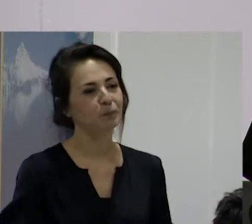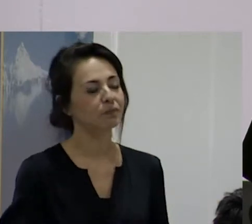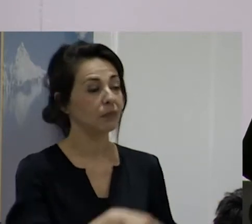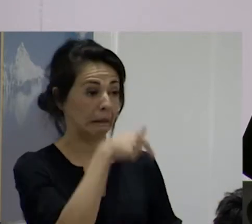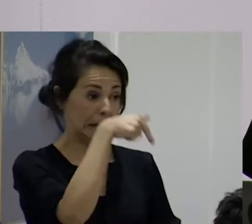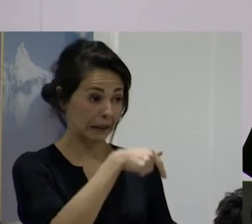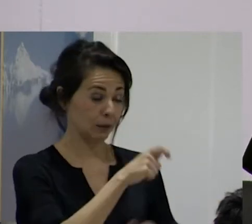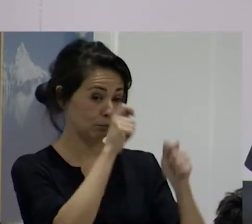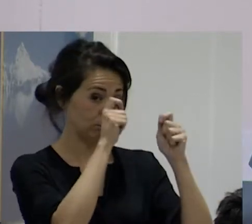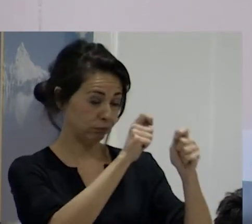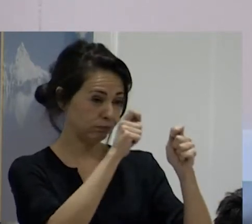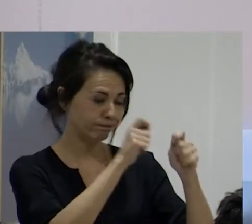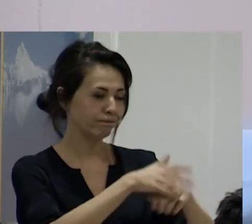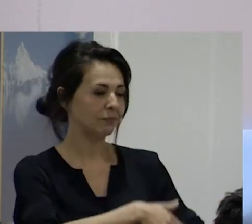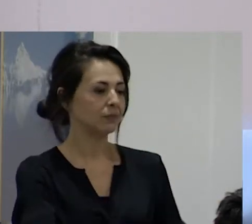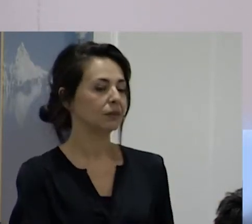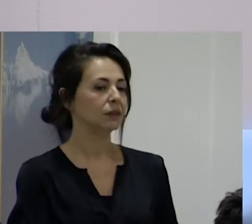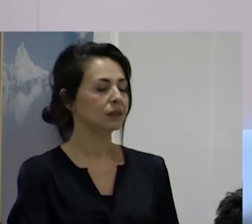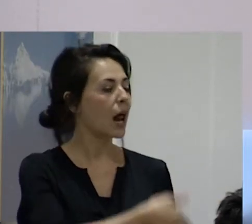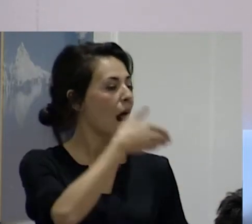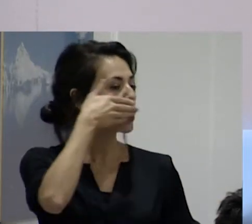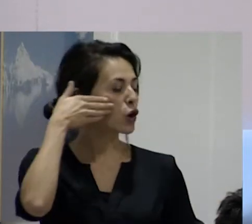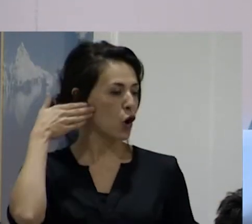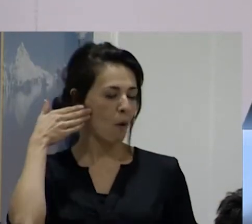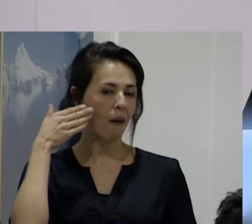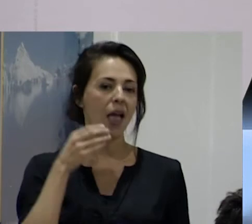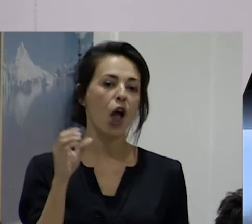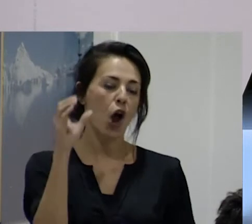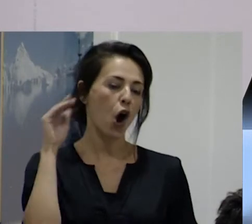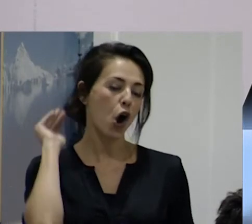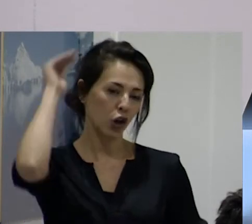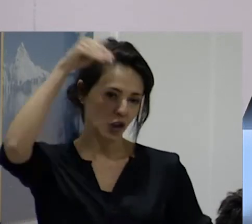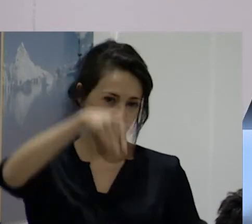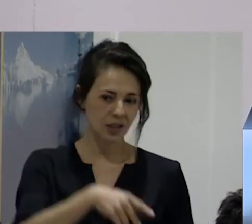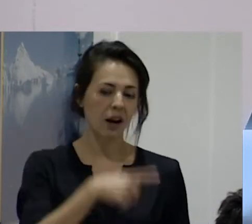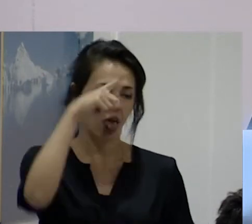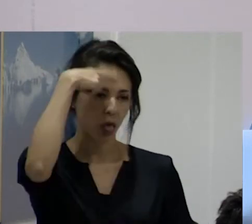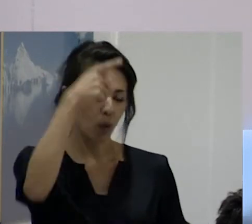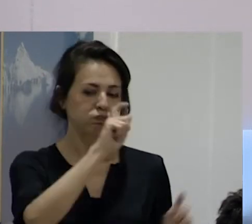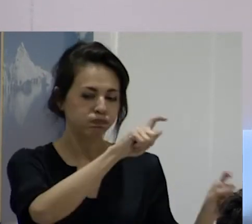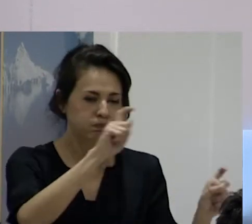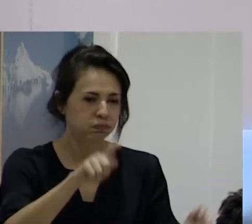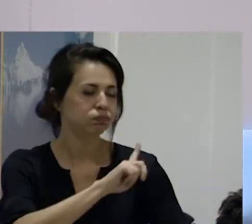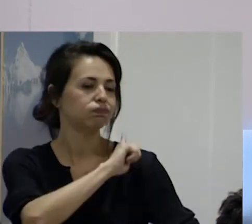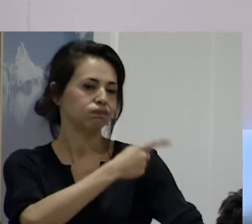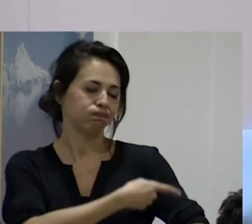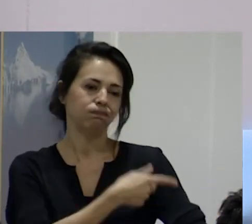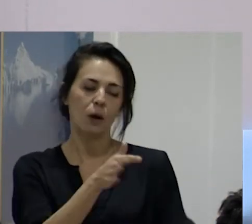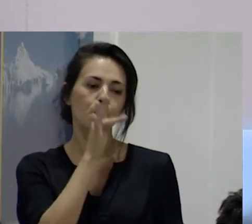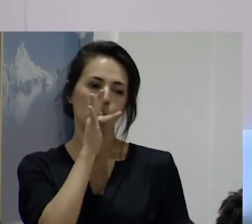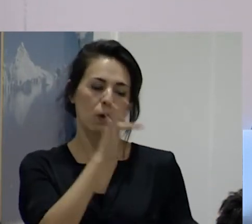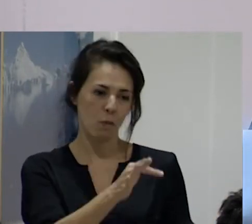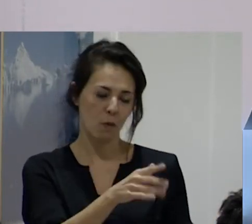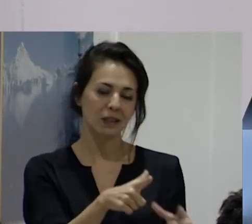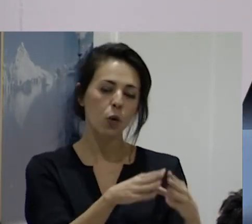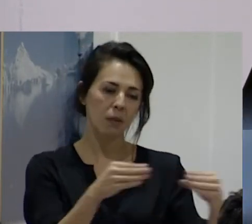en este acte de la honorable senyora consellera d'Educació, Cultura i Esports, que denota el seu compromís en la universitat i